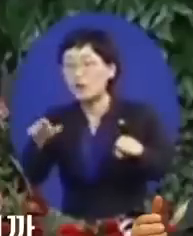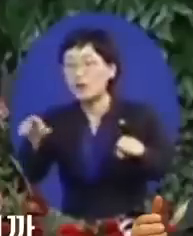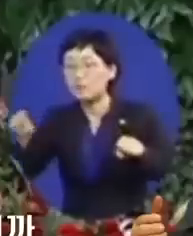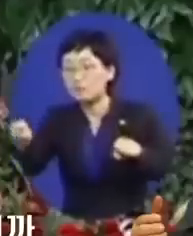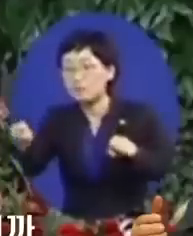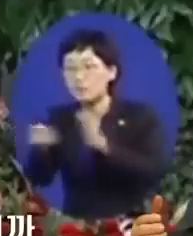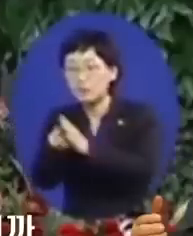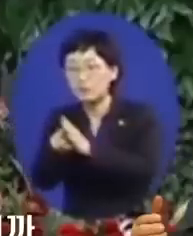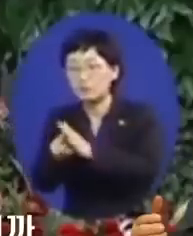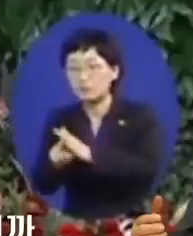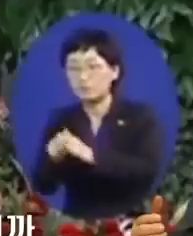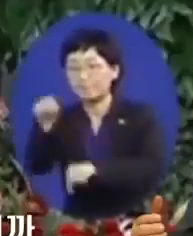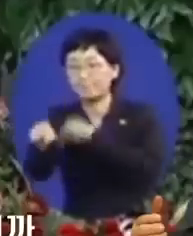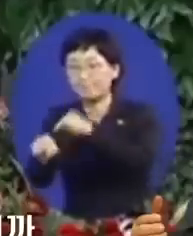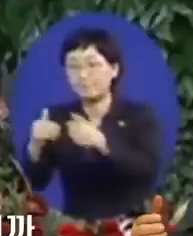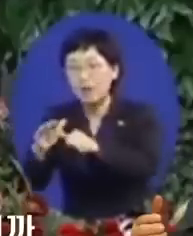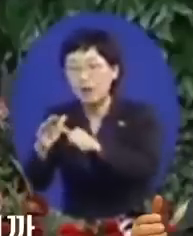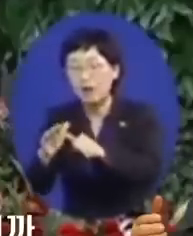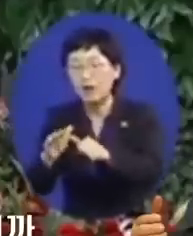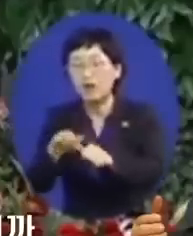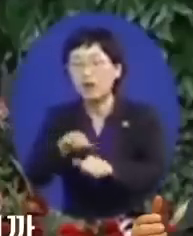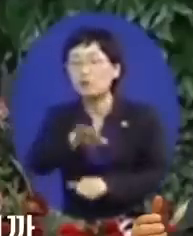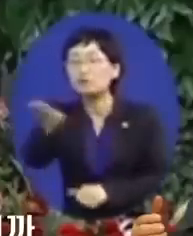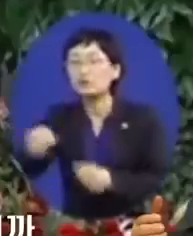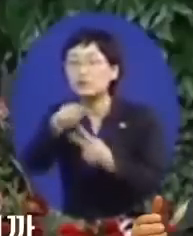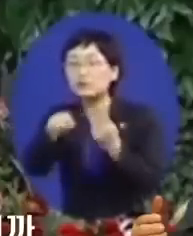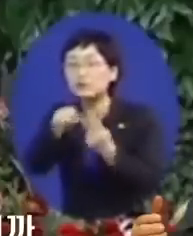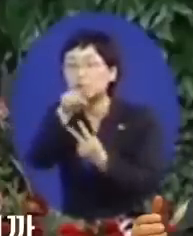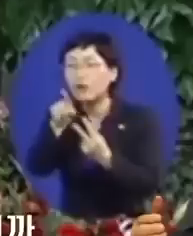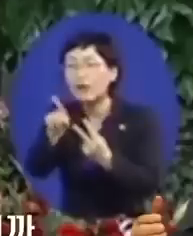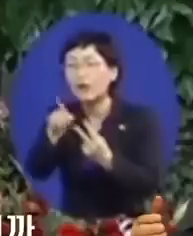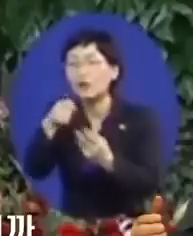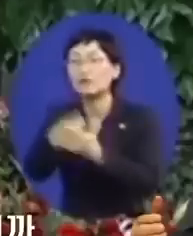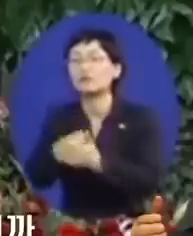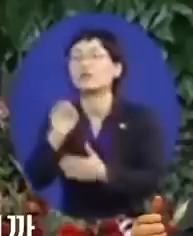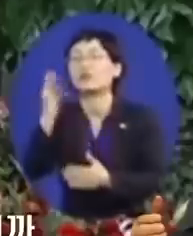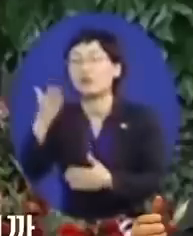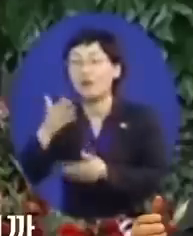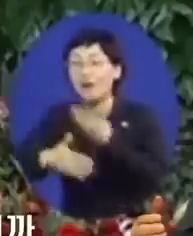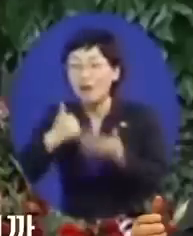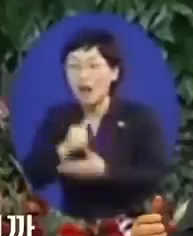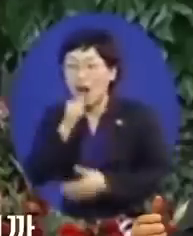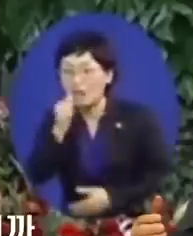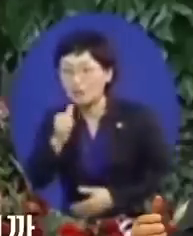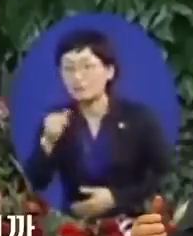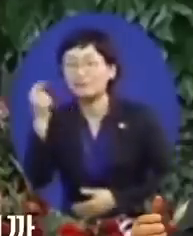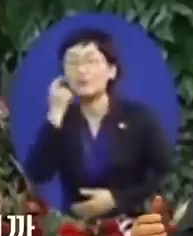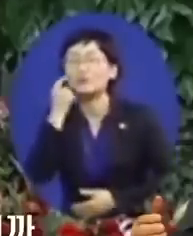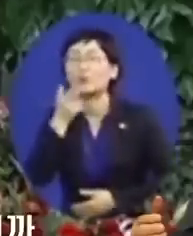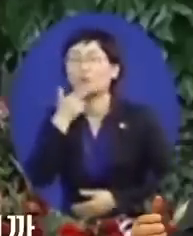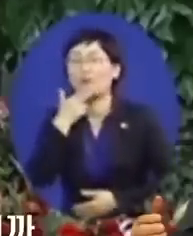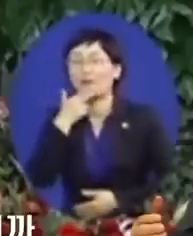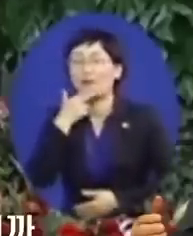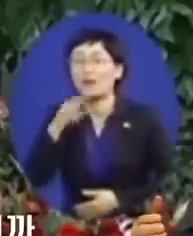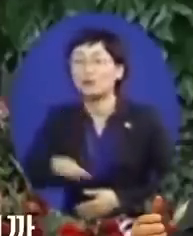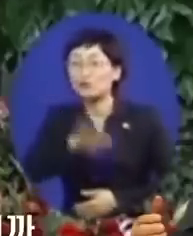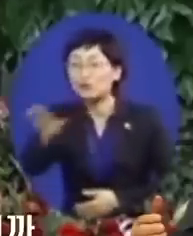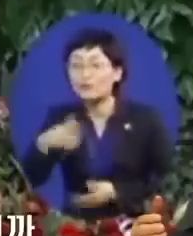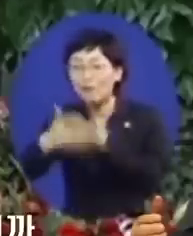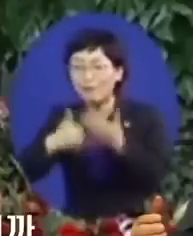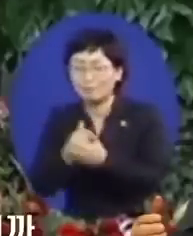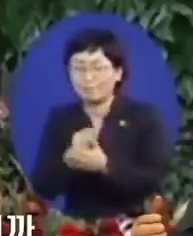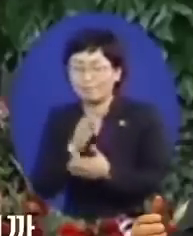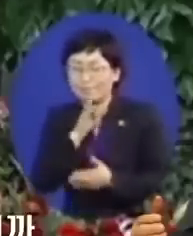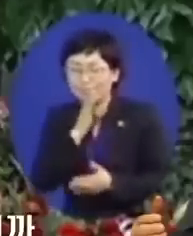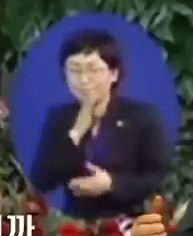잡고 앞으로 나아갈지 우리가 결정을 내려야 되는 것입니다. 하나님은 결코 거짓이 없으신 분이십니다. 우리가 하나님을 전심으로